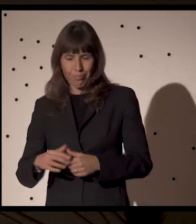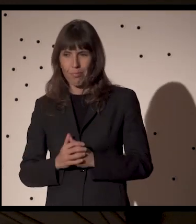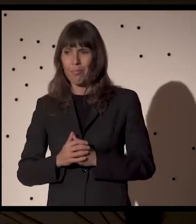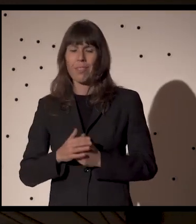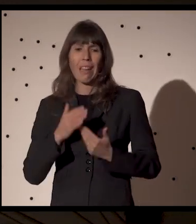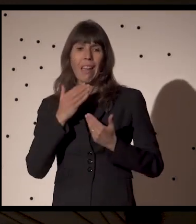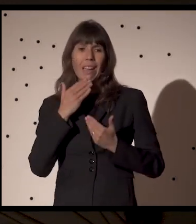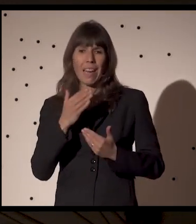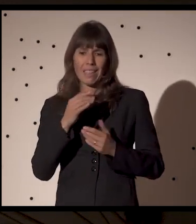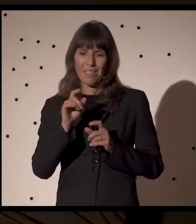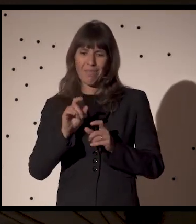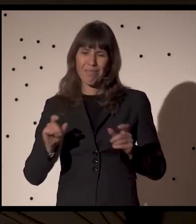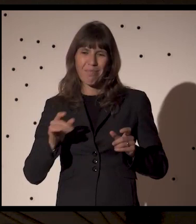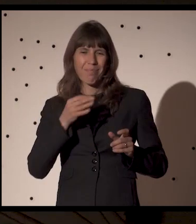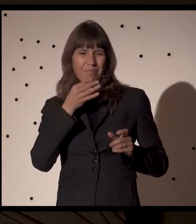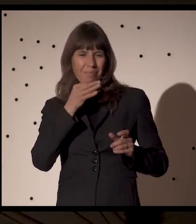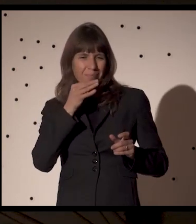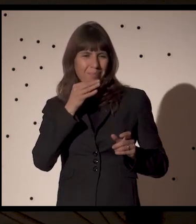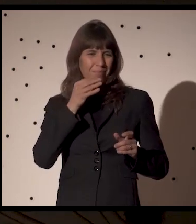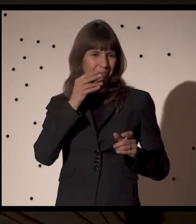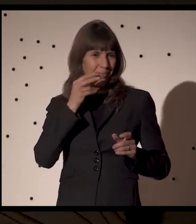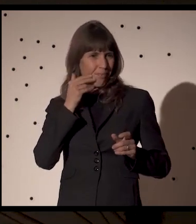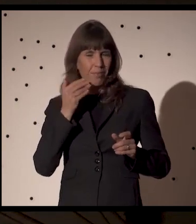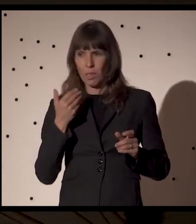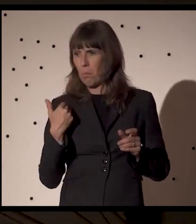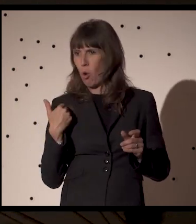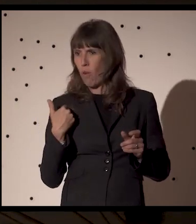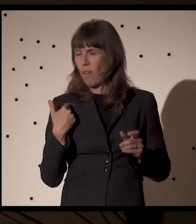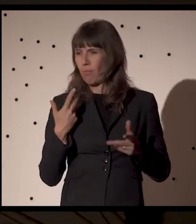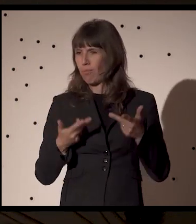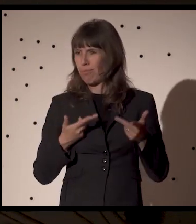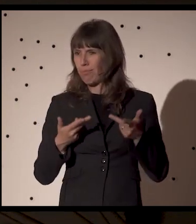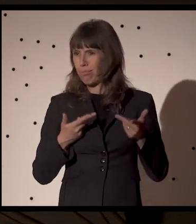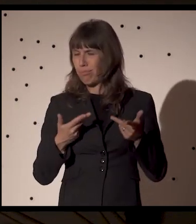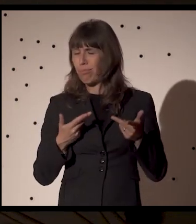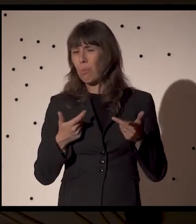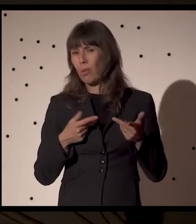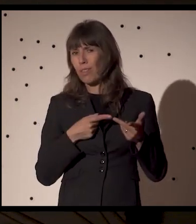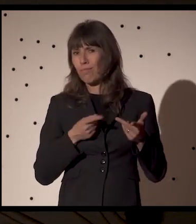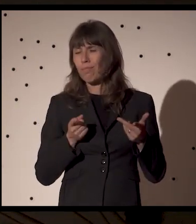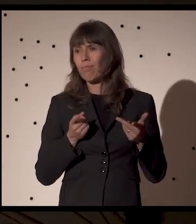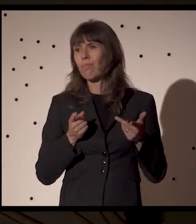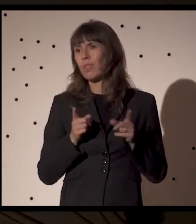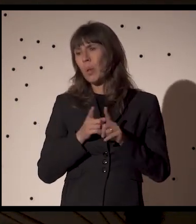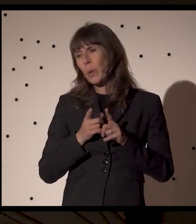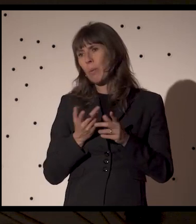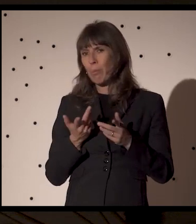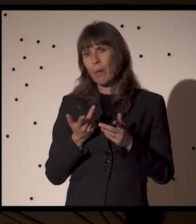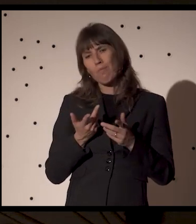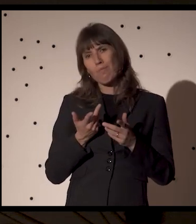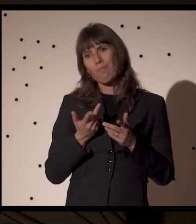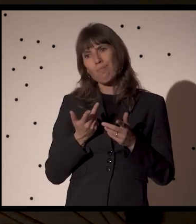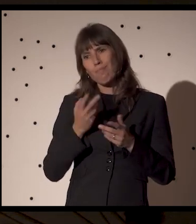relatrici che mi hanno preceduto per le parole di stima per la considerazione